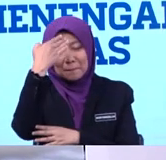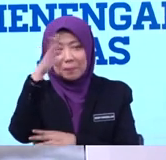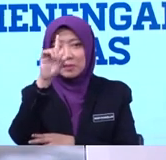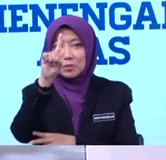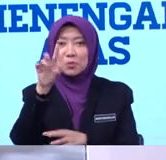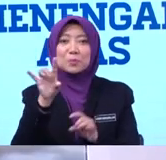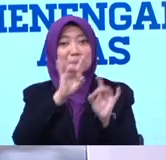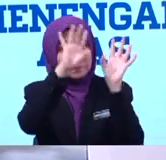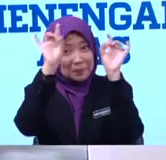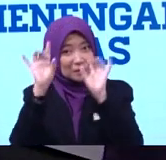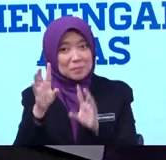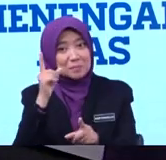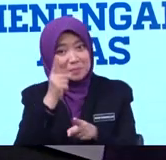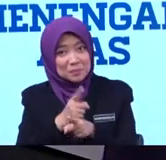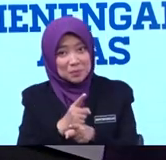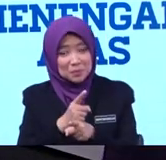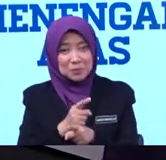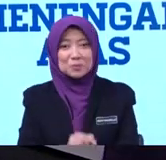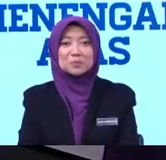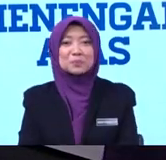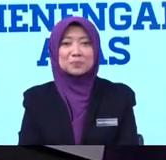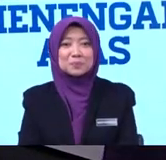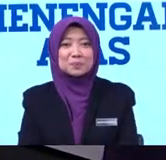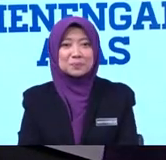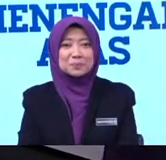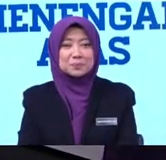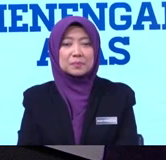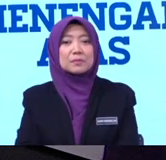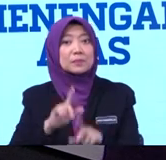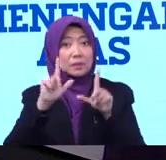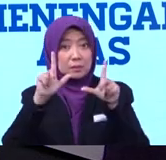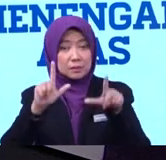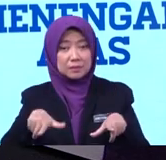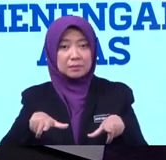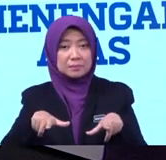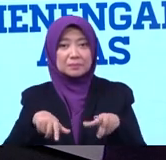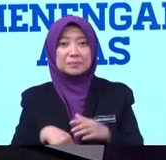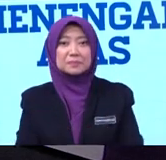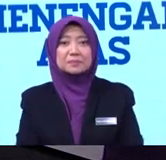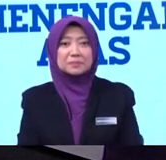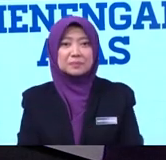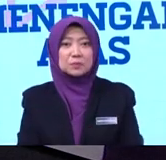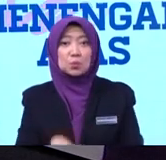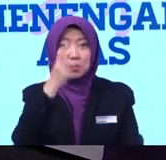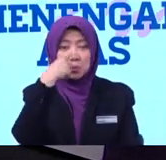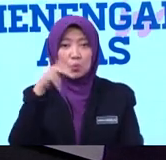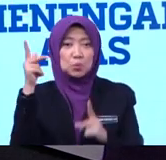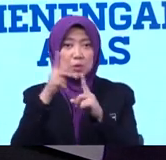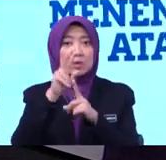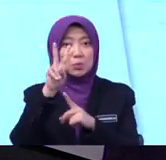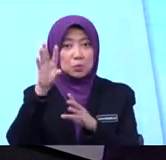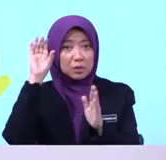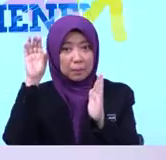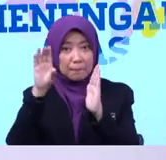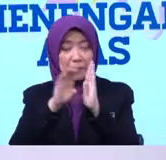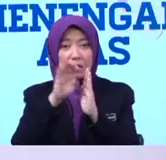bintang terima kasih Oke dan untuk yang kedua gambar kedua